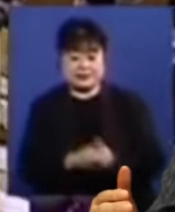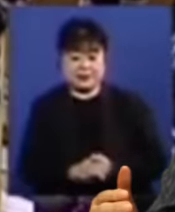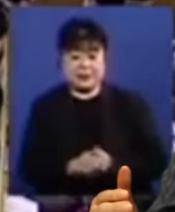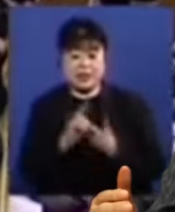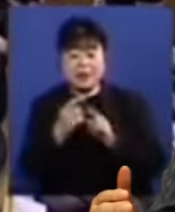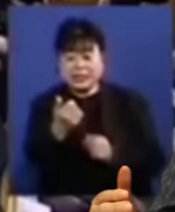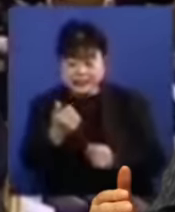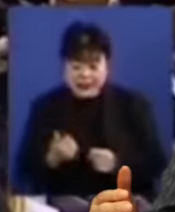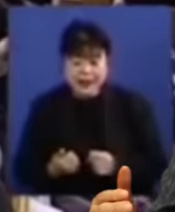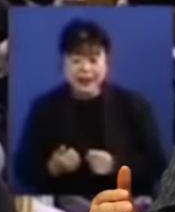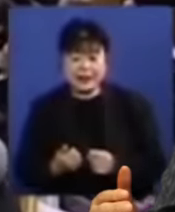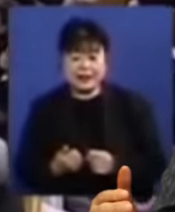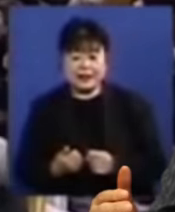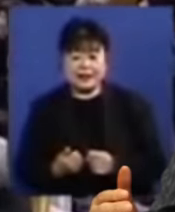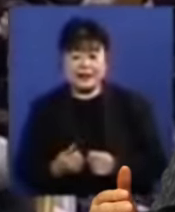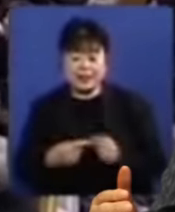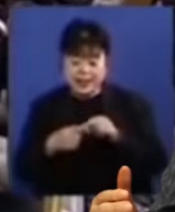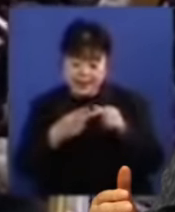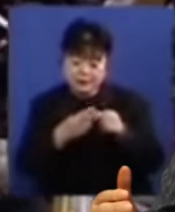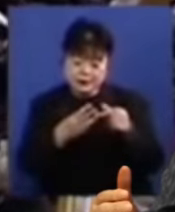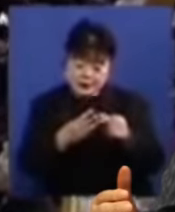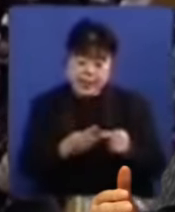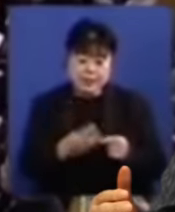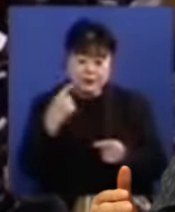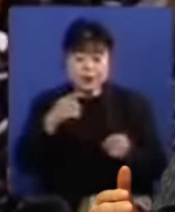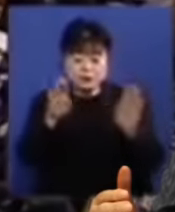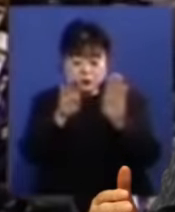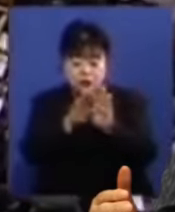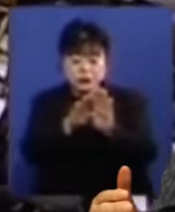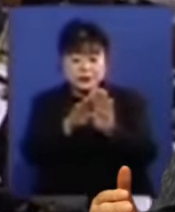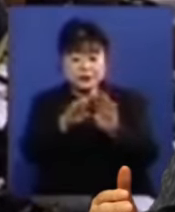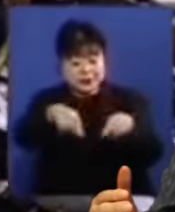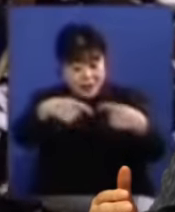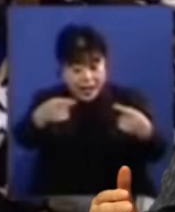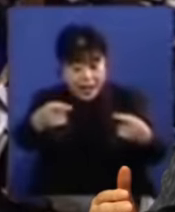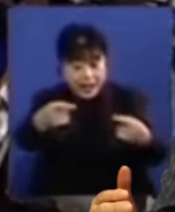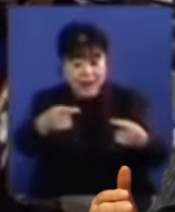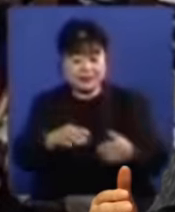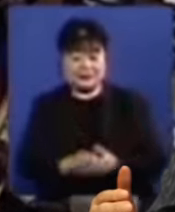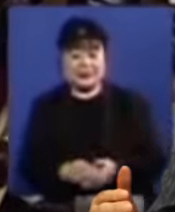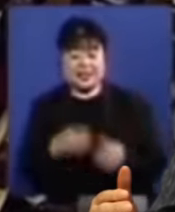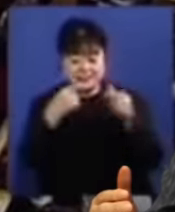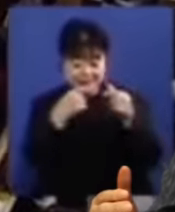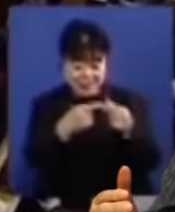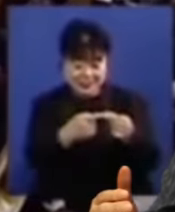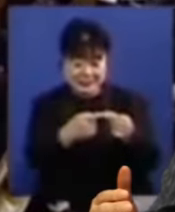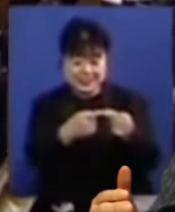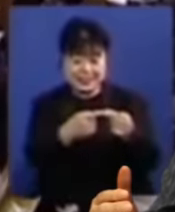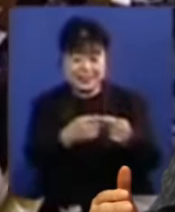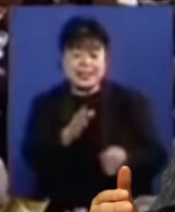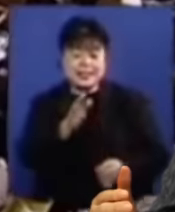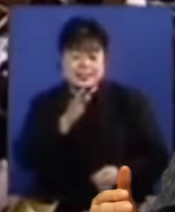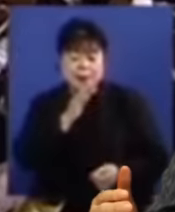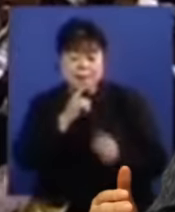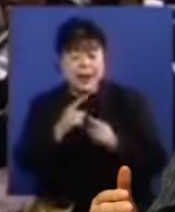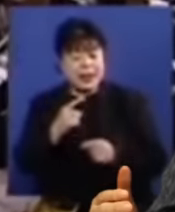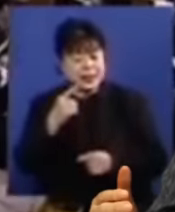말하기 전에 언제나 세 가지 황금문을 지나게 하라. 세 가지 황금문이란 첫째는 그것이 참말인가?